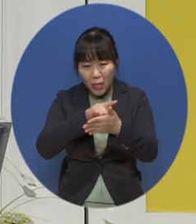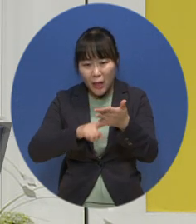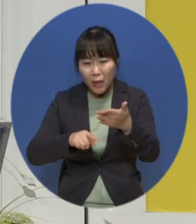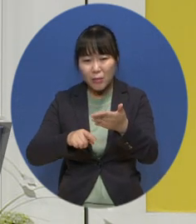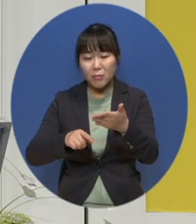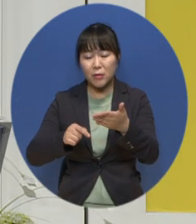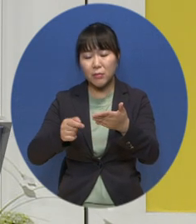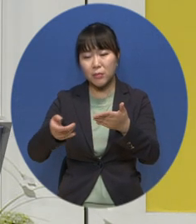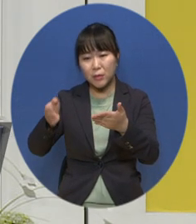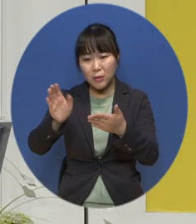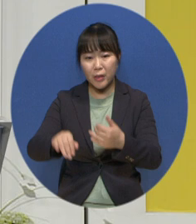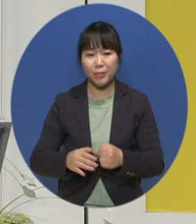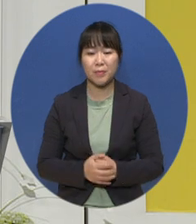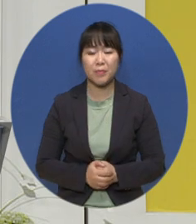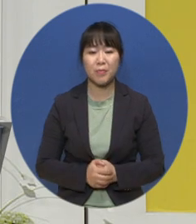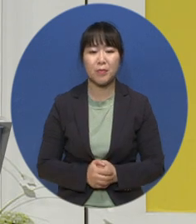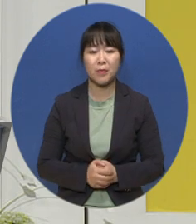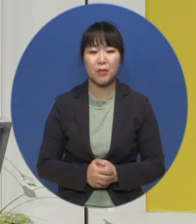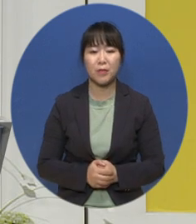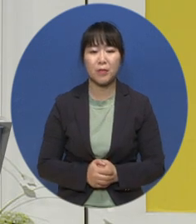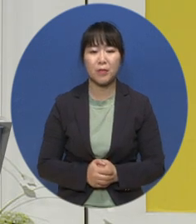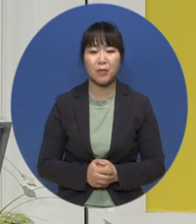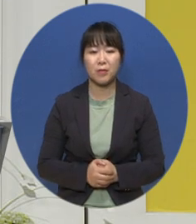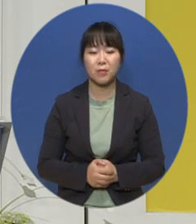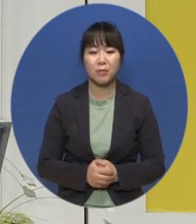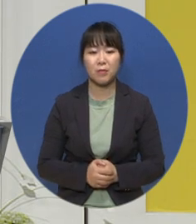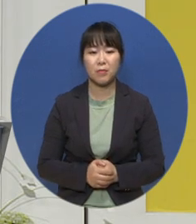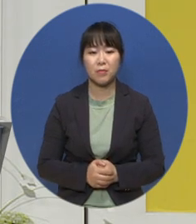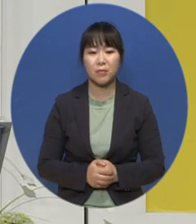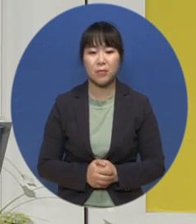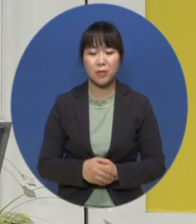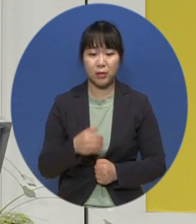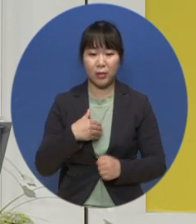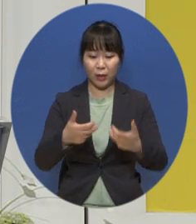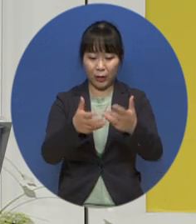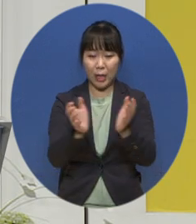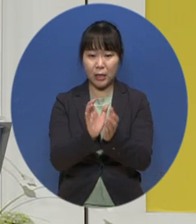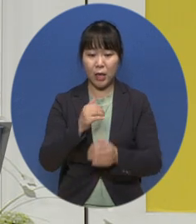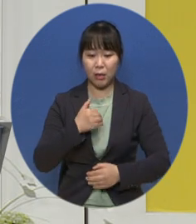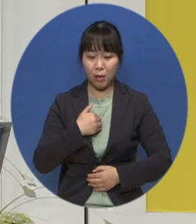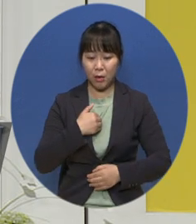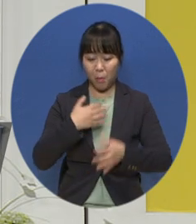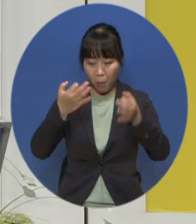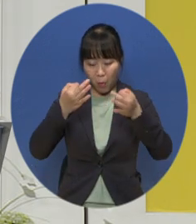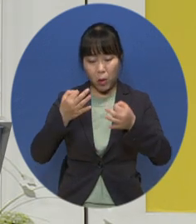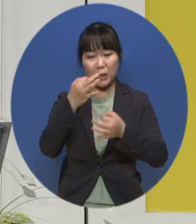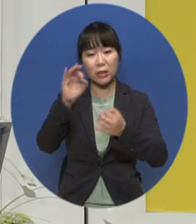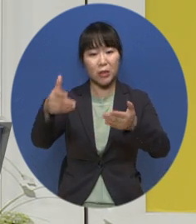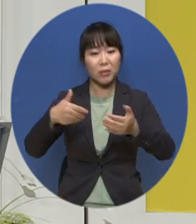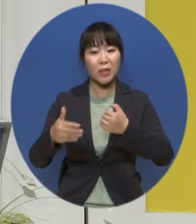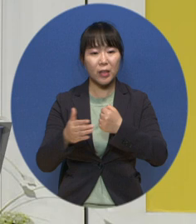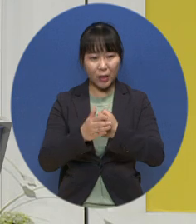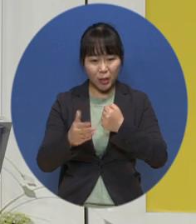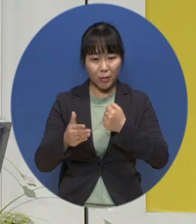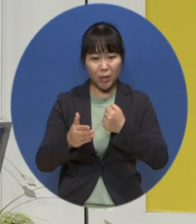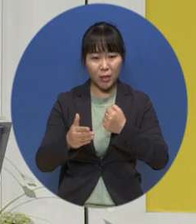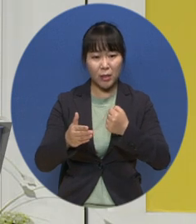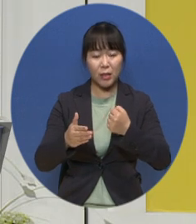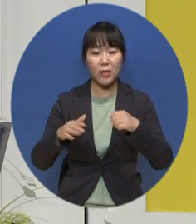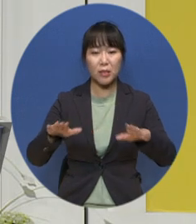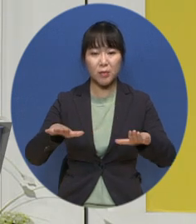그랬었는데 제일 그 여분의 그 단체가 체를 인정을 해 줬기 때문에 이제 컨트롤타워 라고